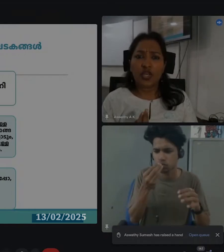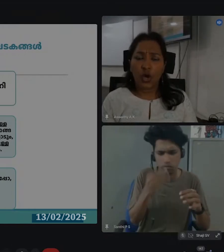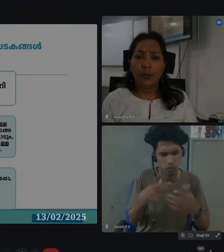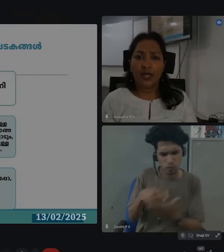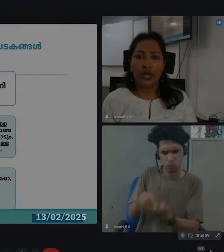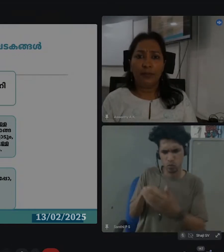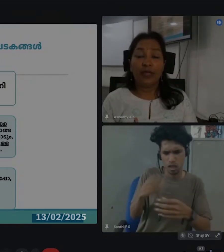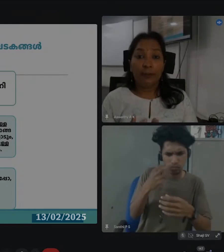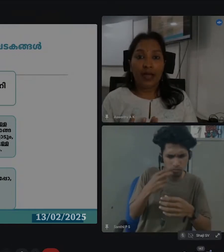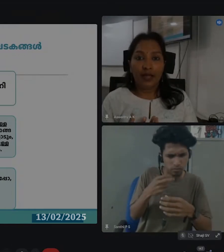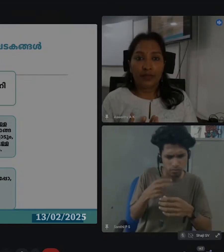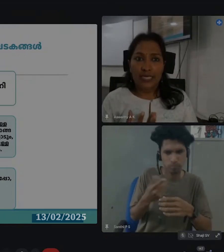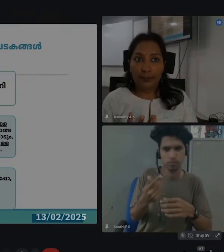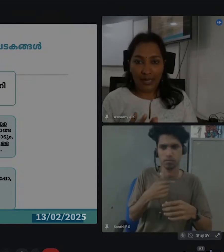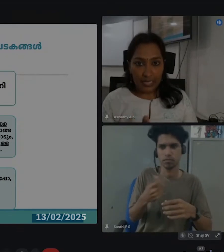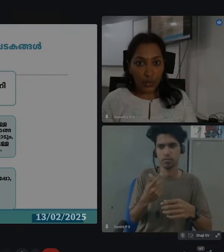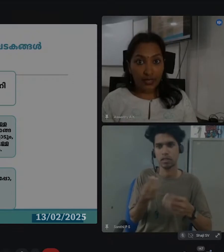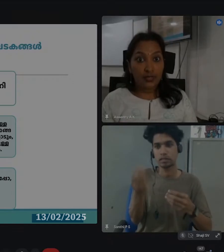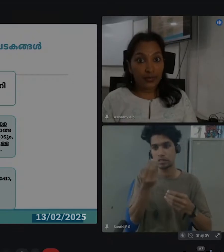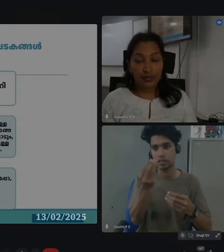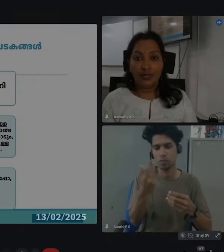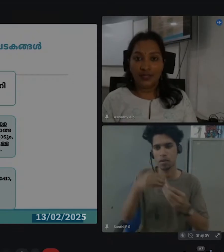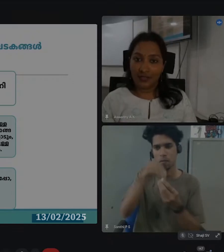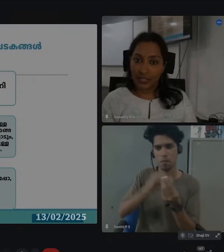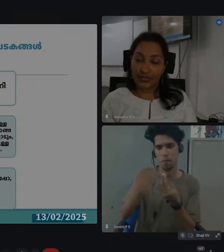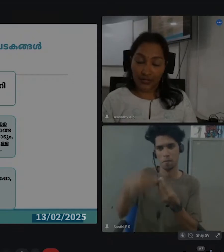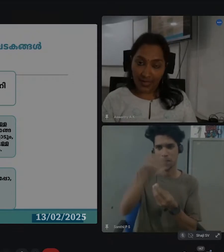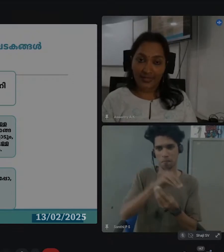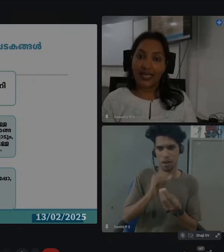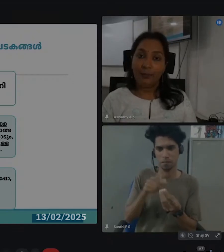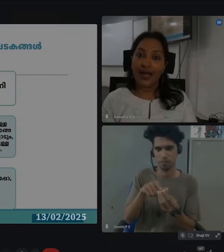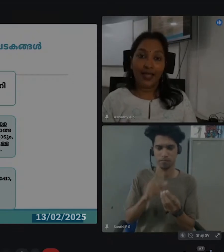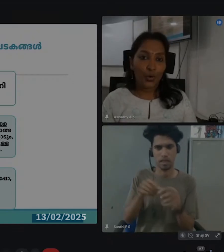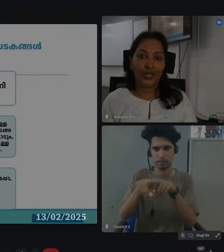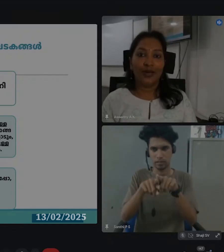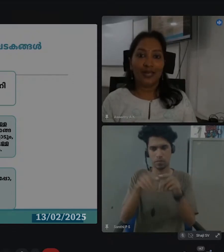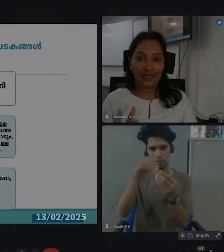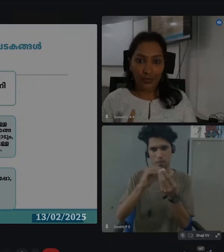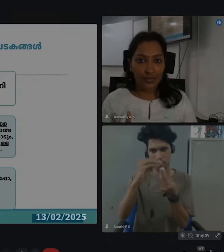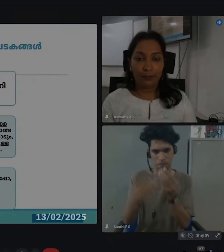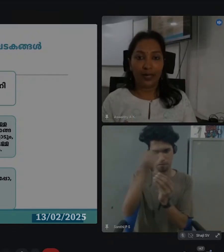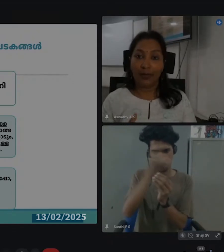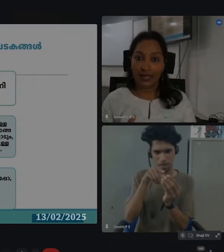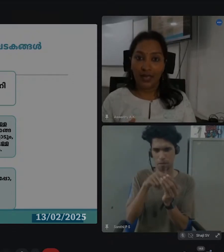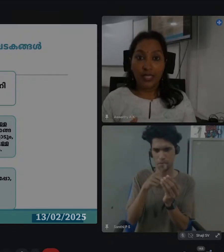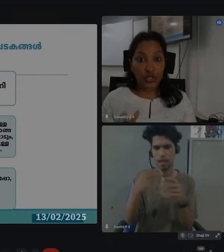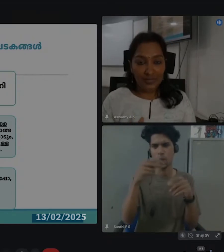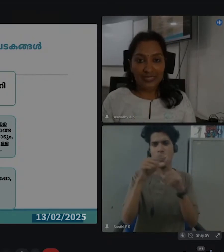ഭയങ്കര സ്ട്രോങ് മണമുള്ള, ഇപ്പം ചില പാളയംകോടൻ നമ്മുടെ എല്ലാം പാളയംകോടൻ എന്ന് പറയുന്ന ഒരു തരം